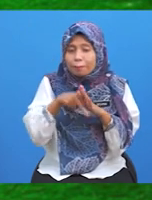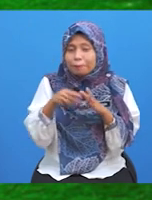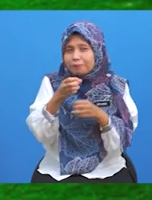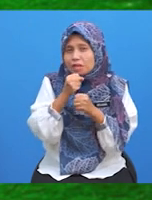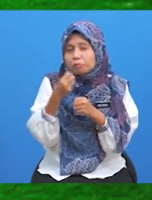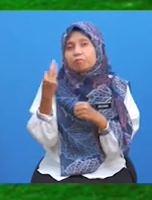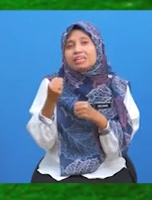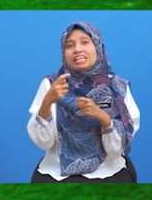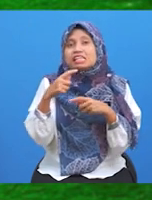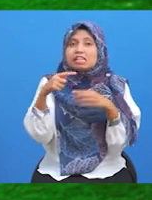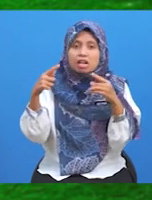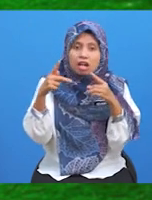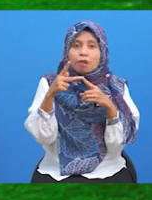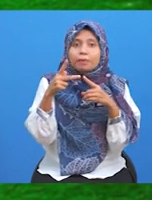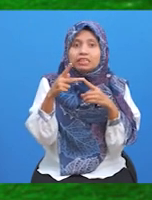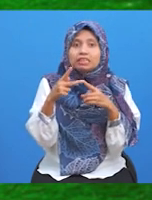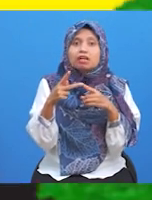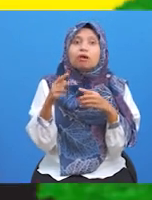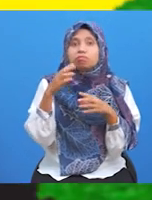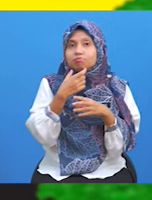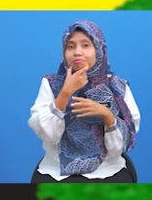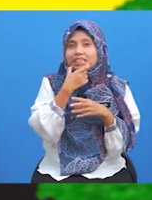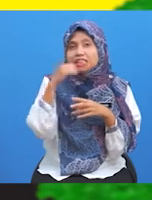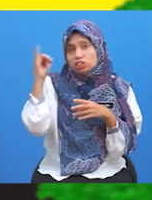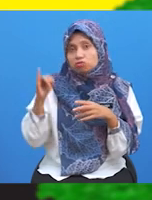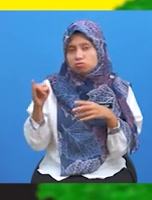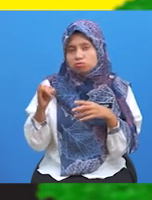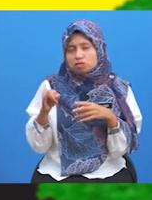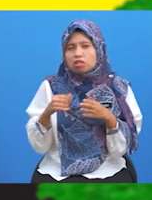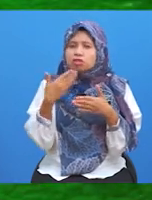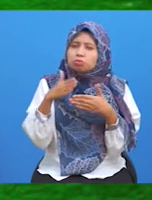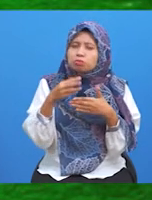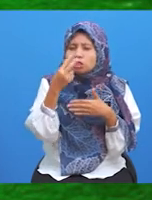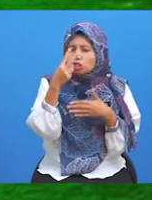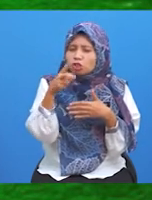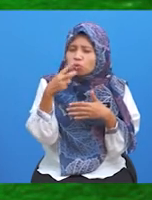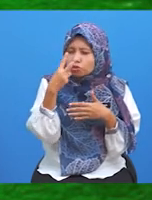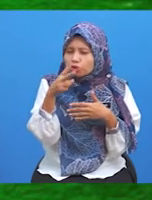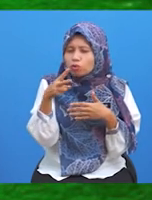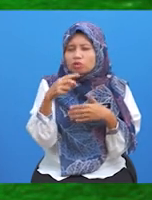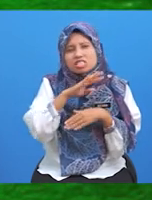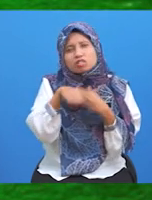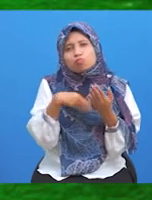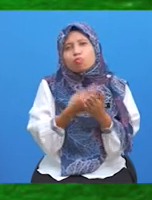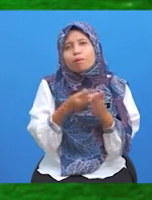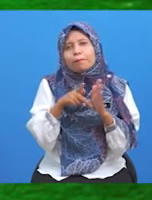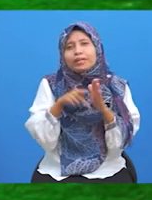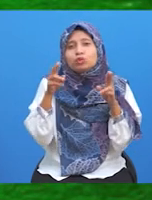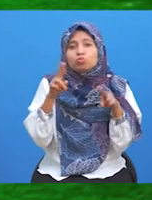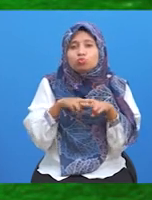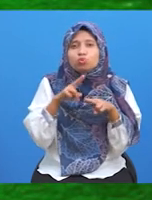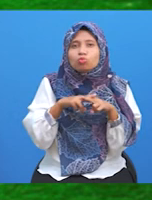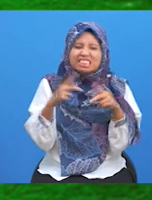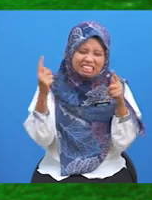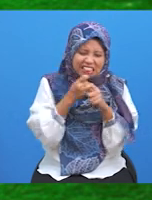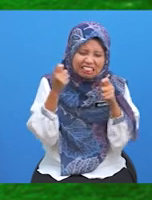penyerahan Sarawak kepada British. Hasil tinjauan Gerard McBrien, sebahagian daripada golongan pribumi